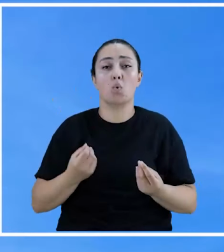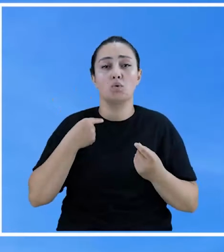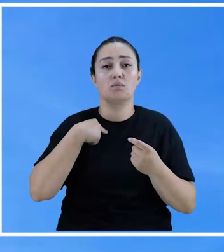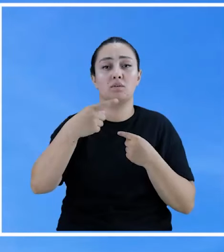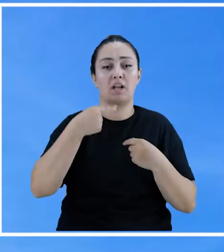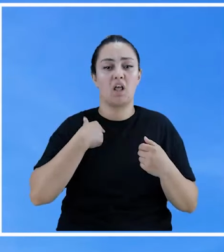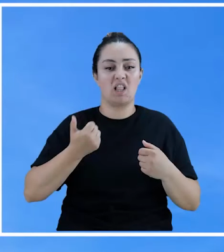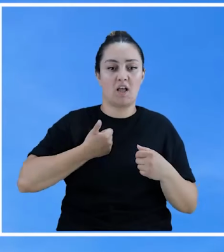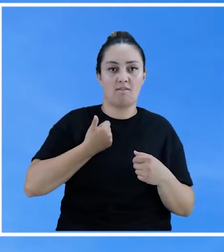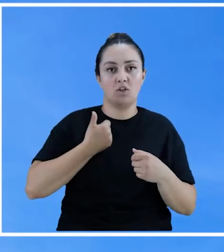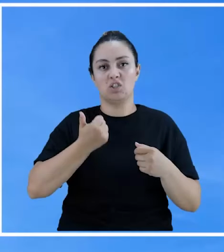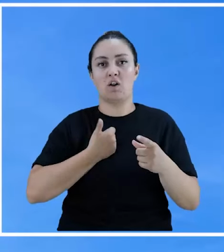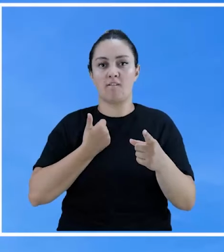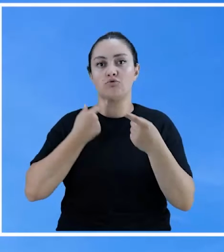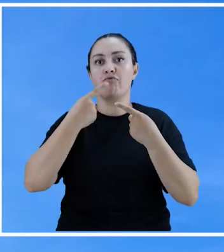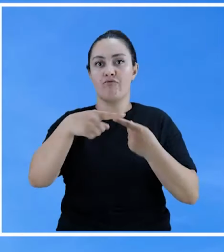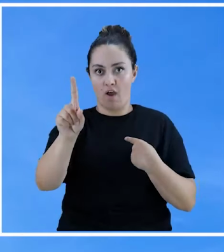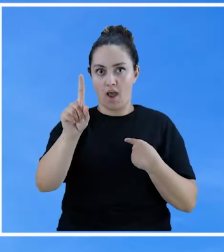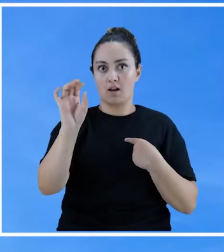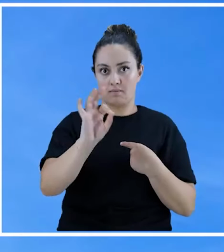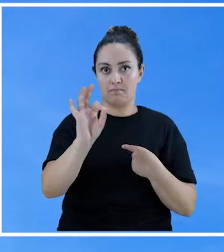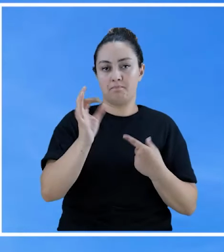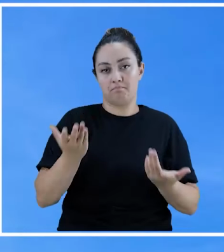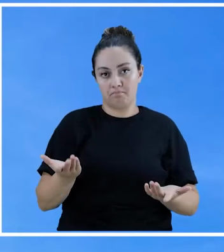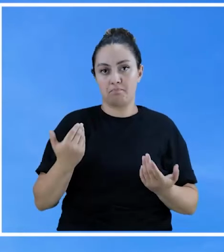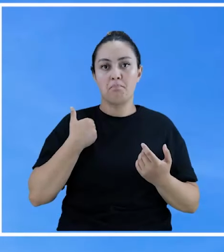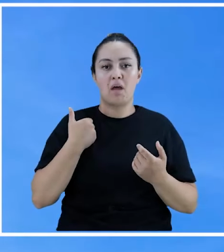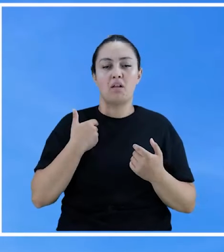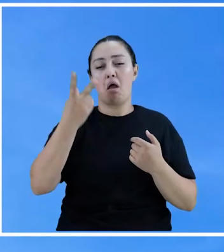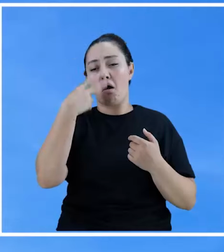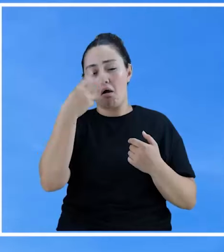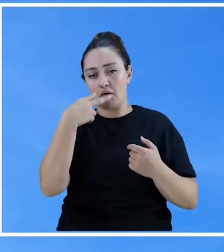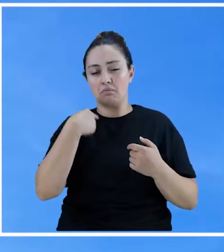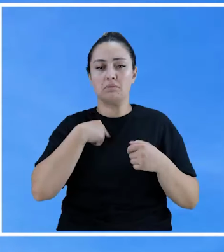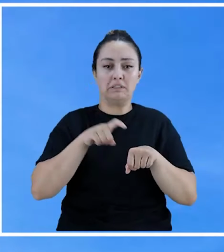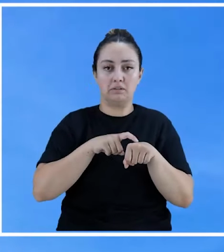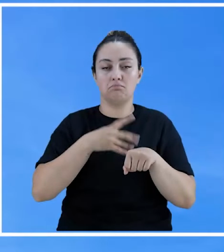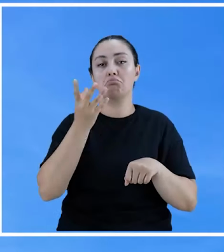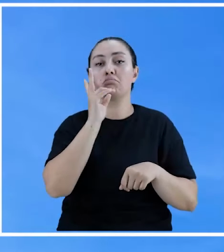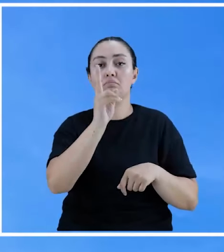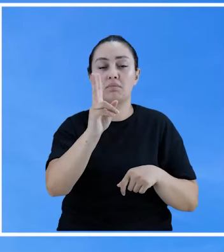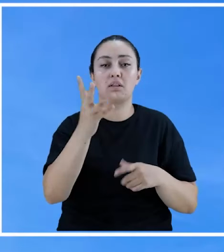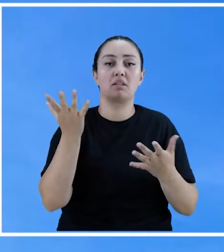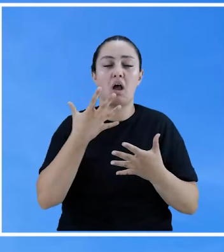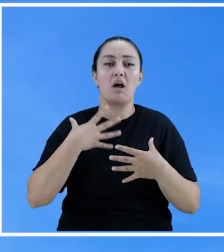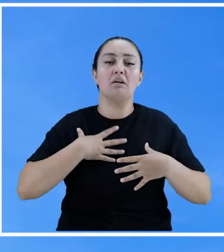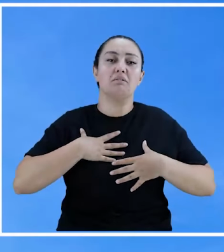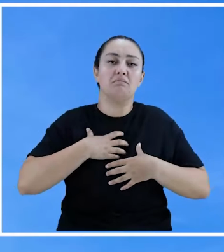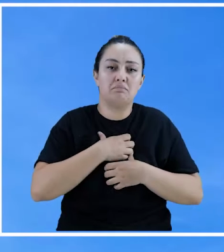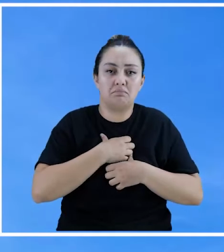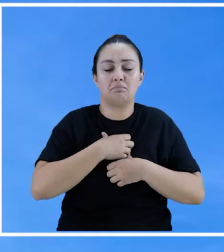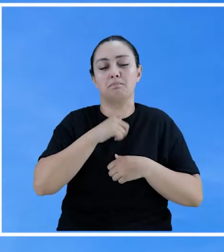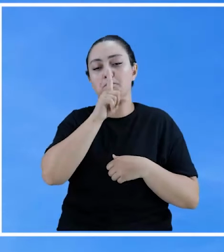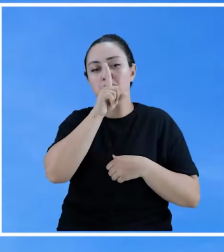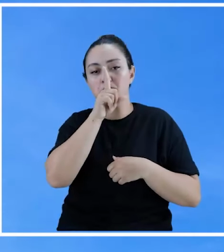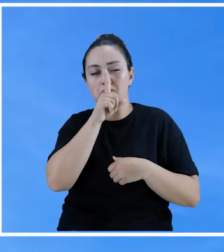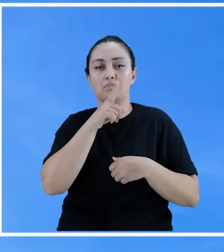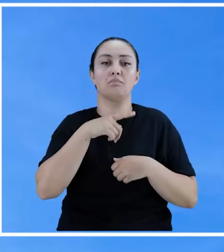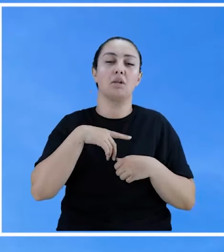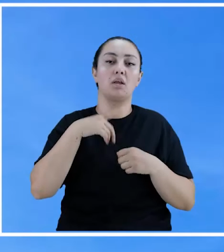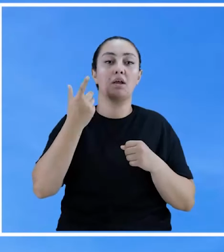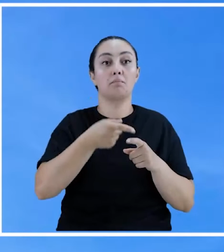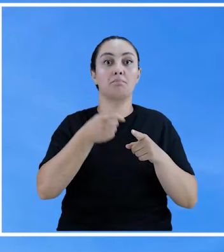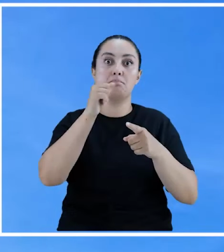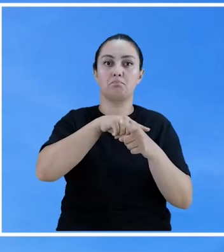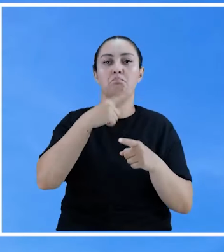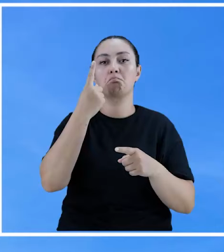altında hepimizin davranışı farklı oluyor. Bazılarımız işte ağlayarak, bazılarımız işte kendi içine kapanarak ya da